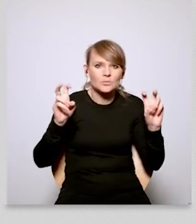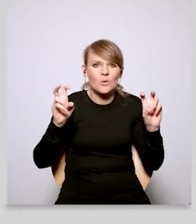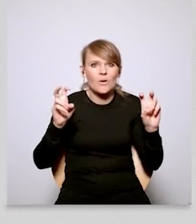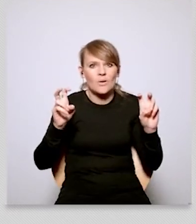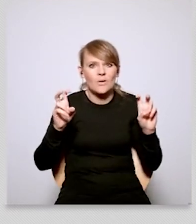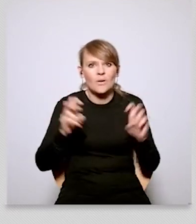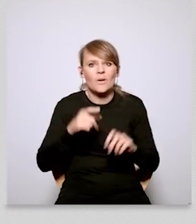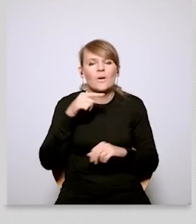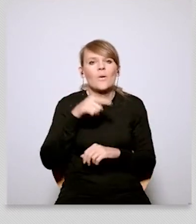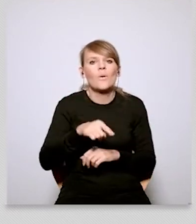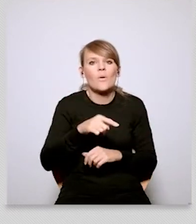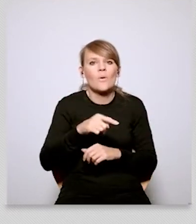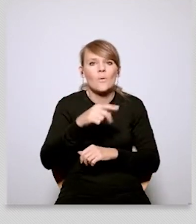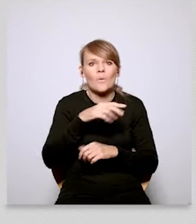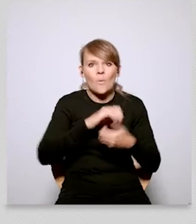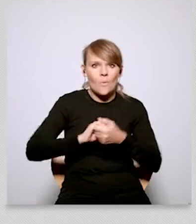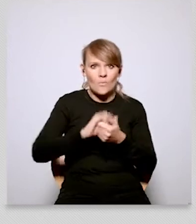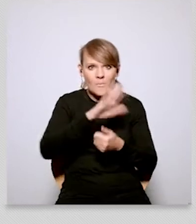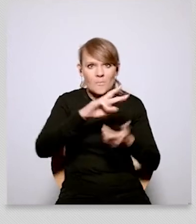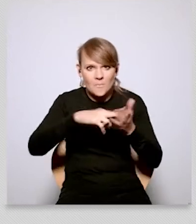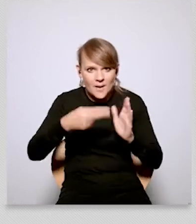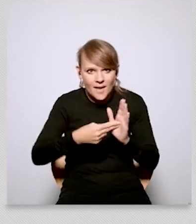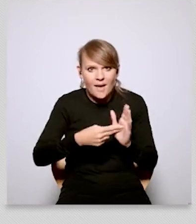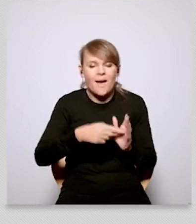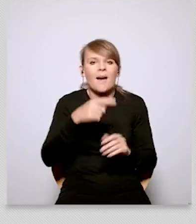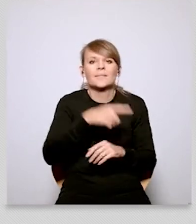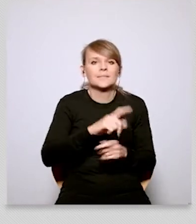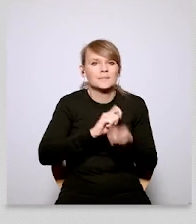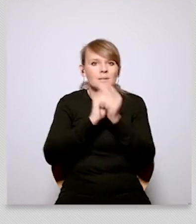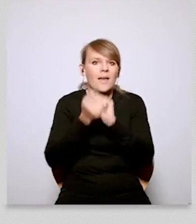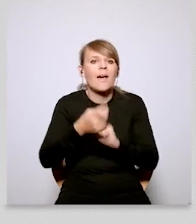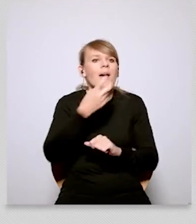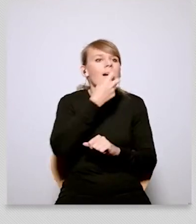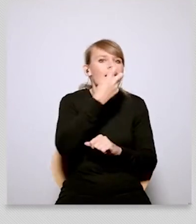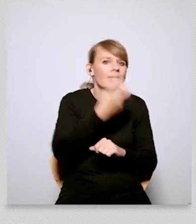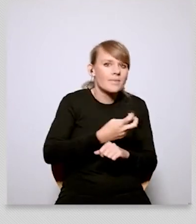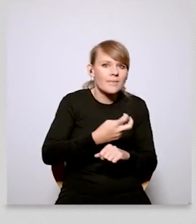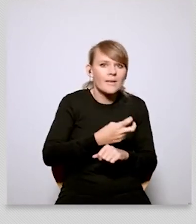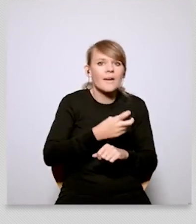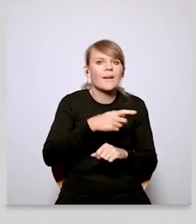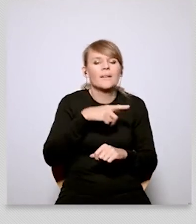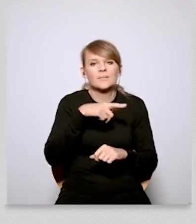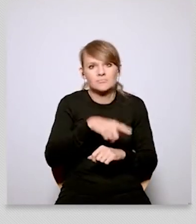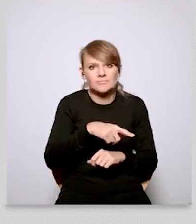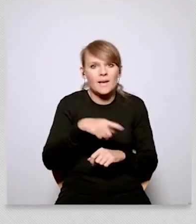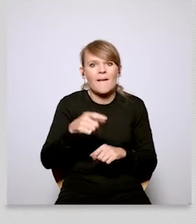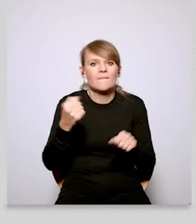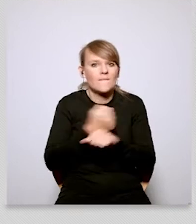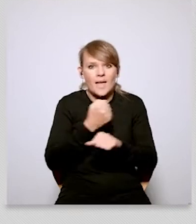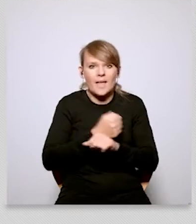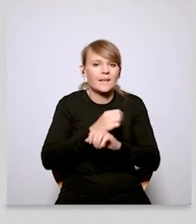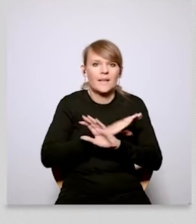unijne plany odchodzenia od produkcji energii elektrycznej z węgla będą doprowadzały do kryzysu polskiej